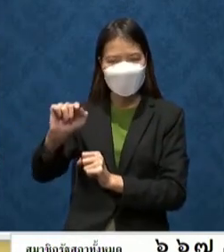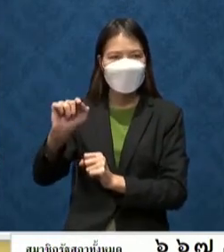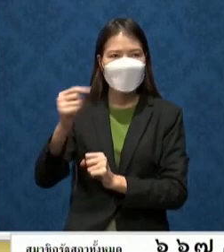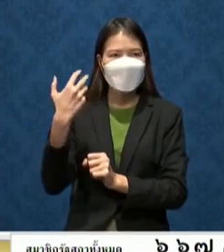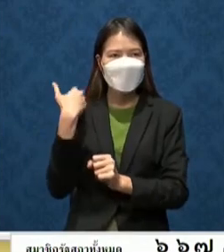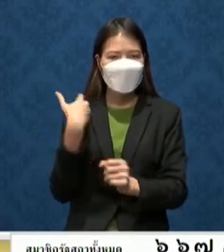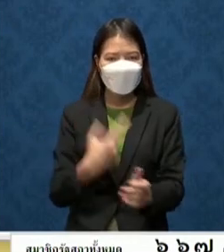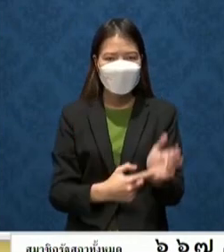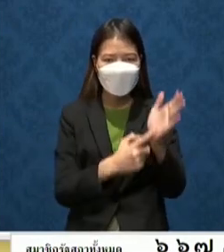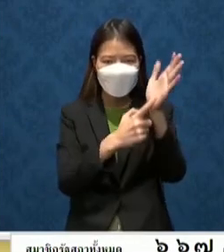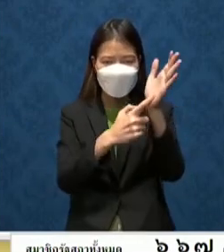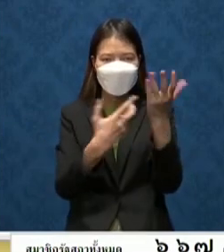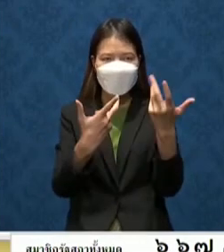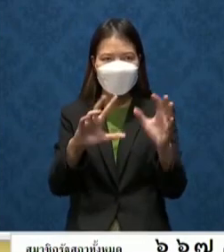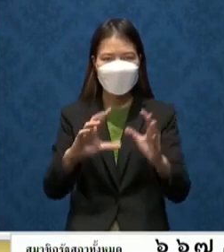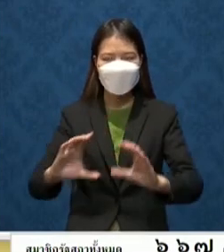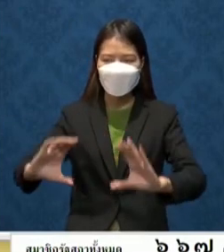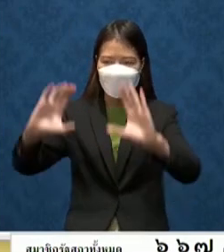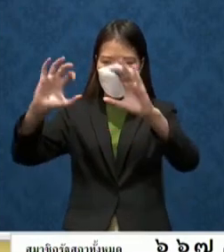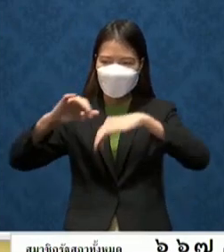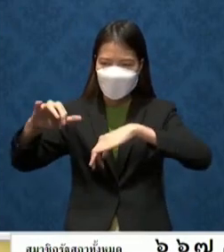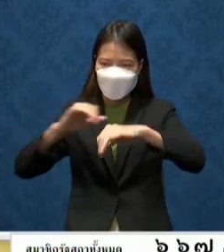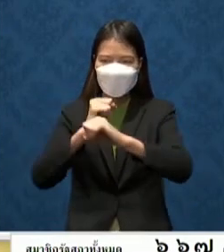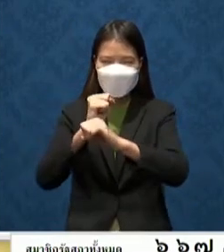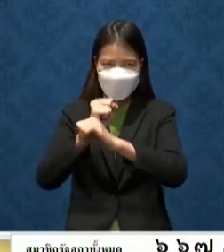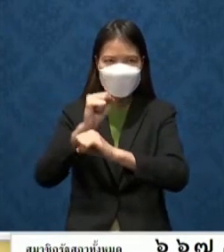ีก่อนหนานี้รัฐบาน เขาได้ตั้งคนนก